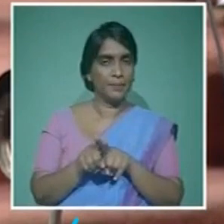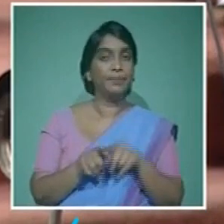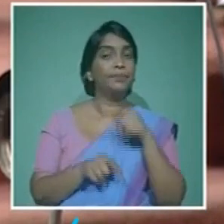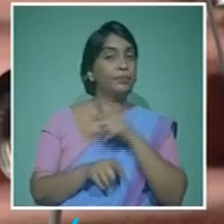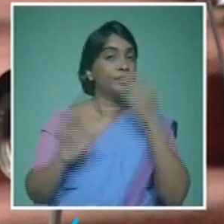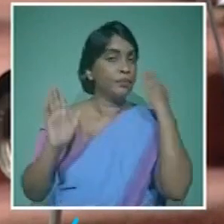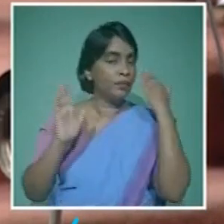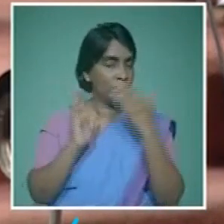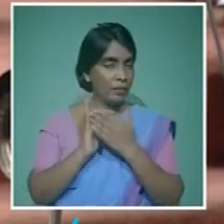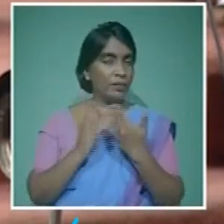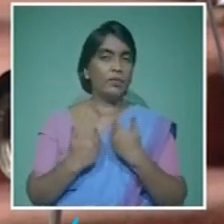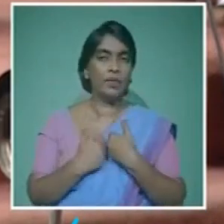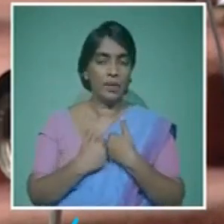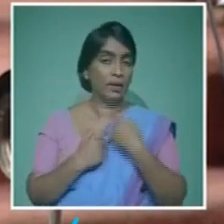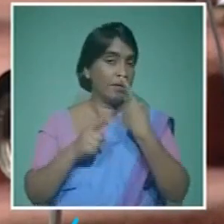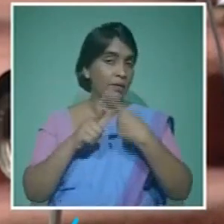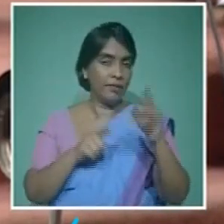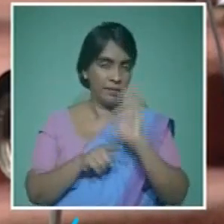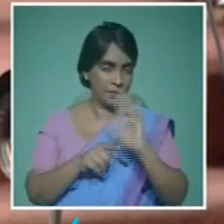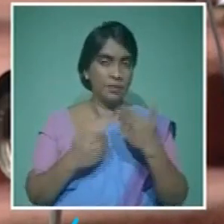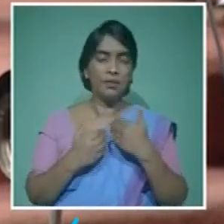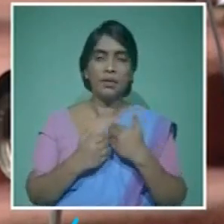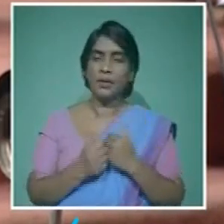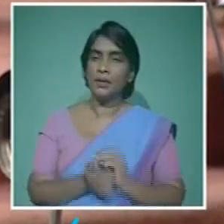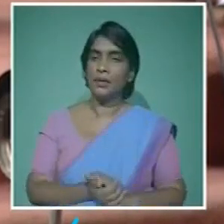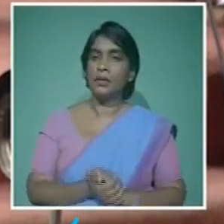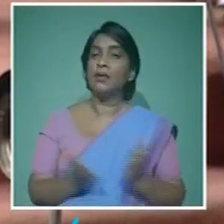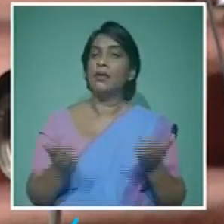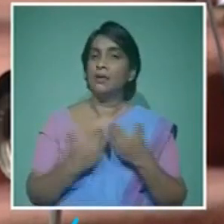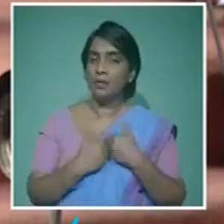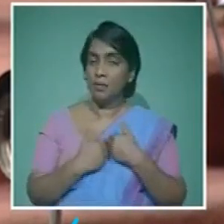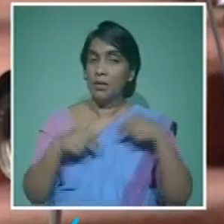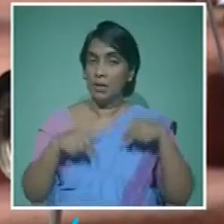விஷயத்தை, அது மாத்திரமல்ல அதற்கு பிறகு இப்போது பார்த்தால் கூட